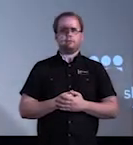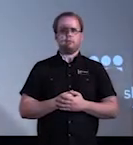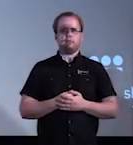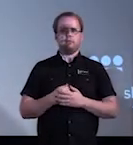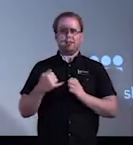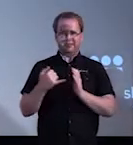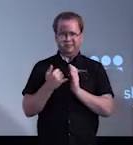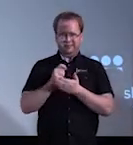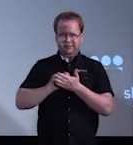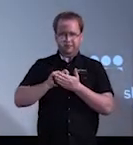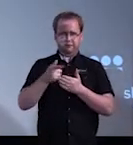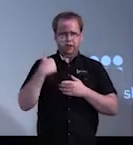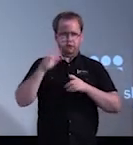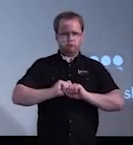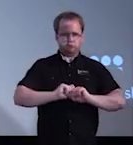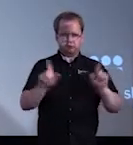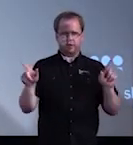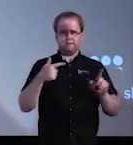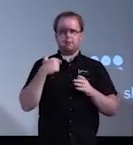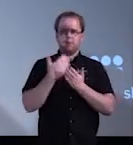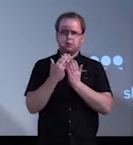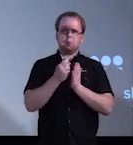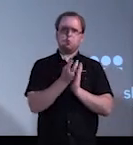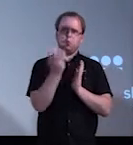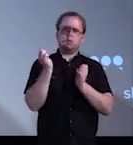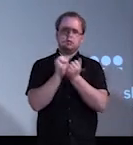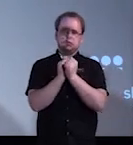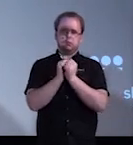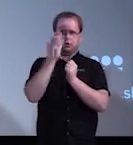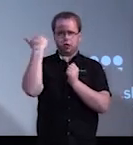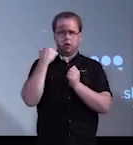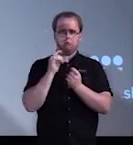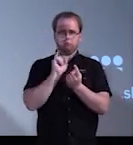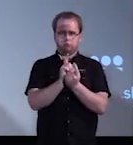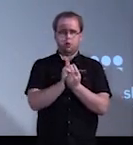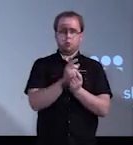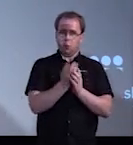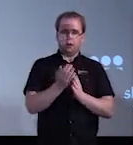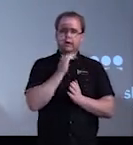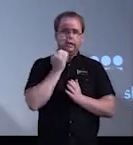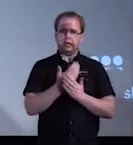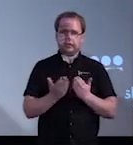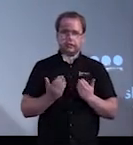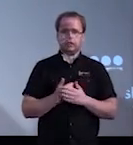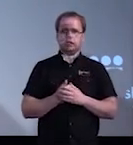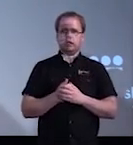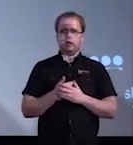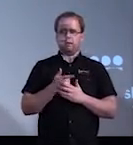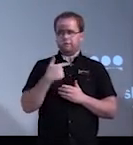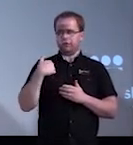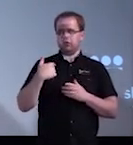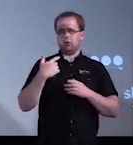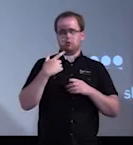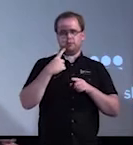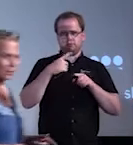I den skrivelse som vi har skickat ut så talar vi om några sätt att möta på. De kommer inte vara tillräckliga. Vi behöver agera på många plan,